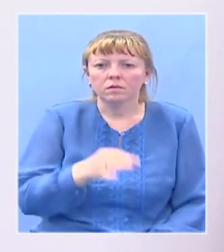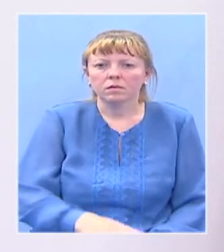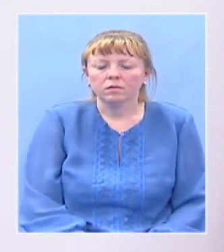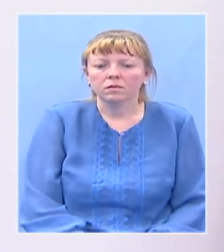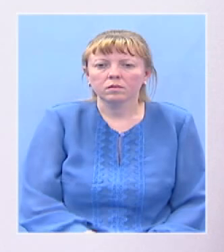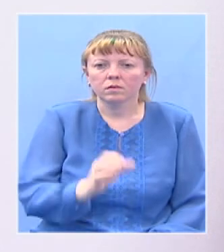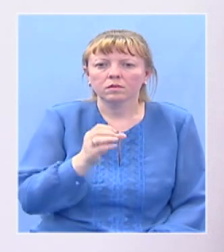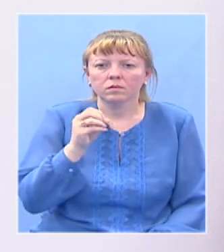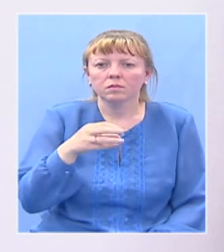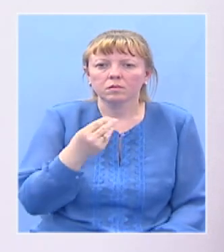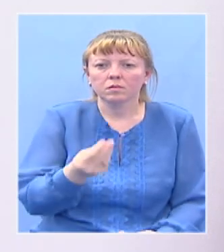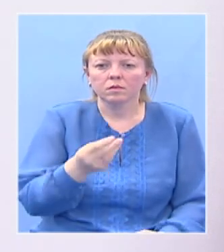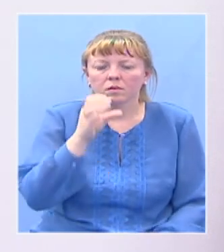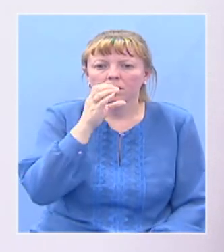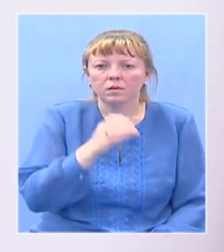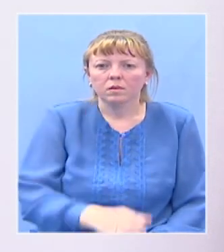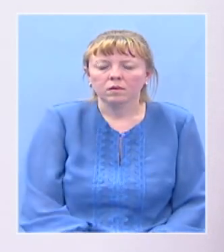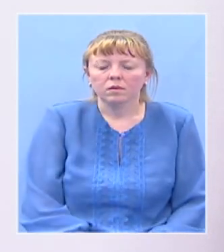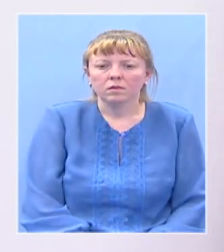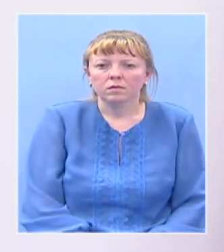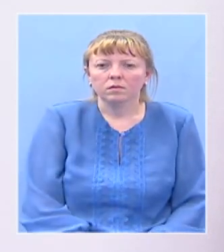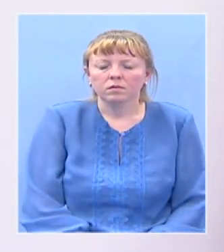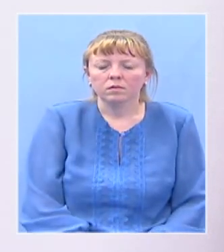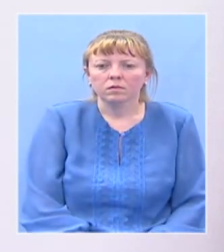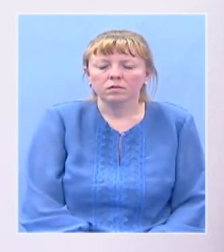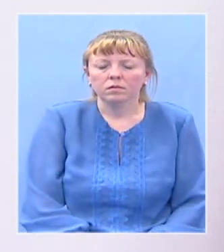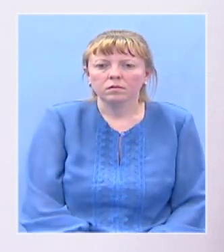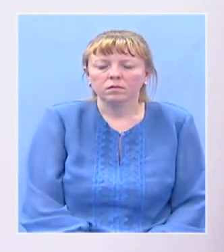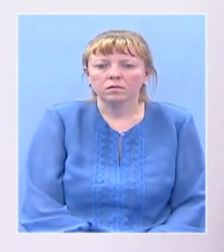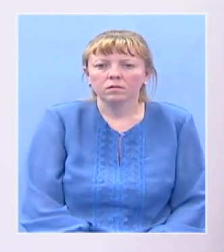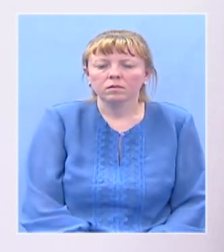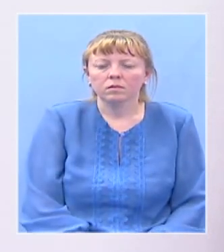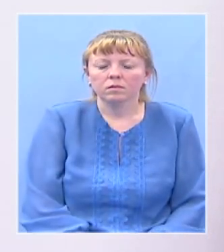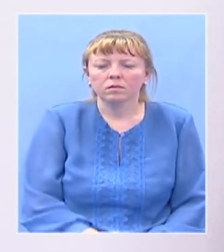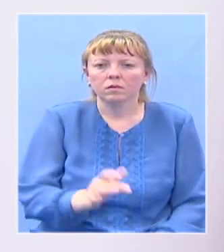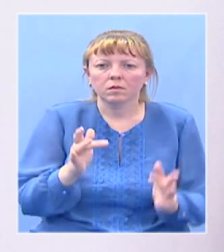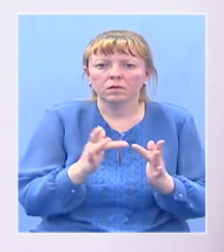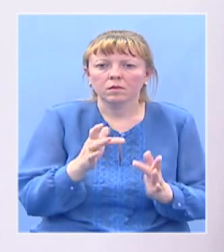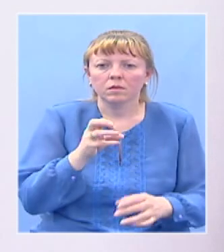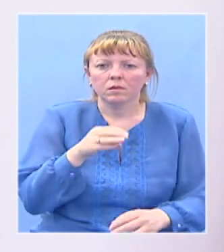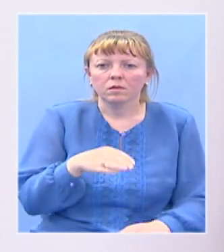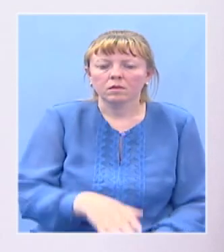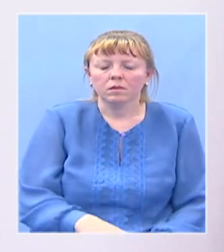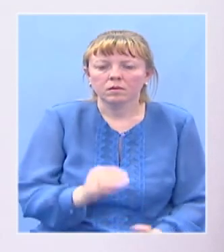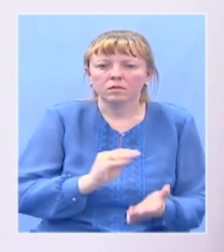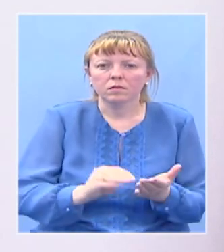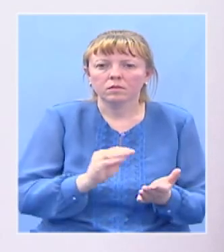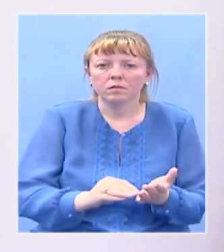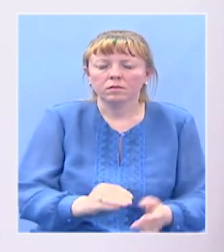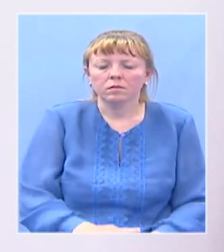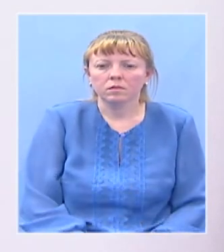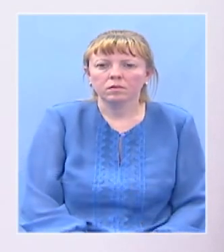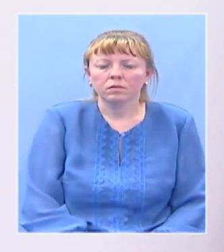оснащена специальное камеро данные камеры ведётся в онлайн-режиме запись